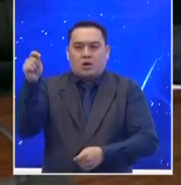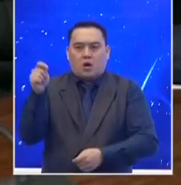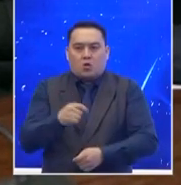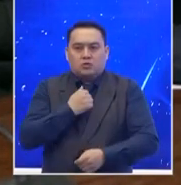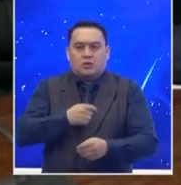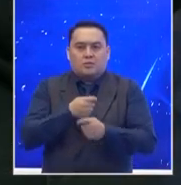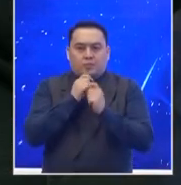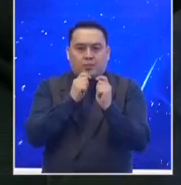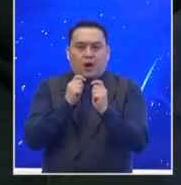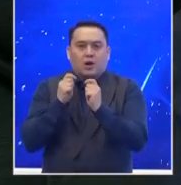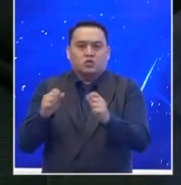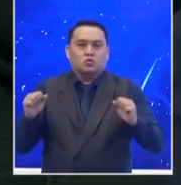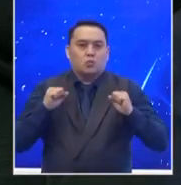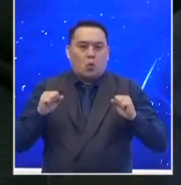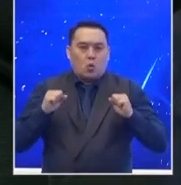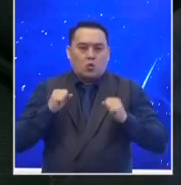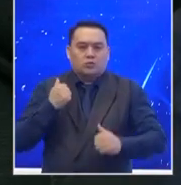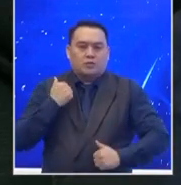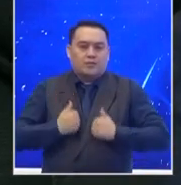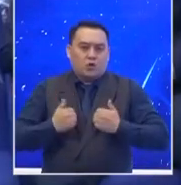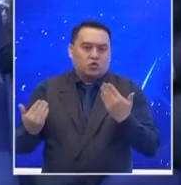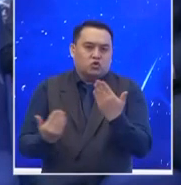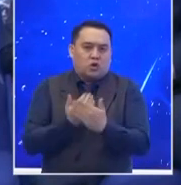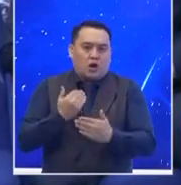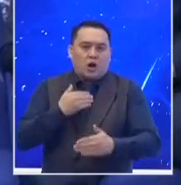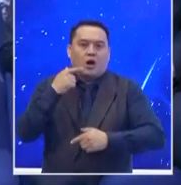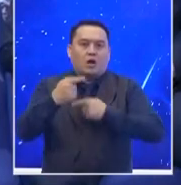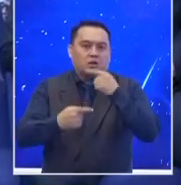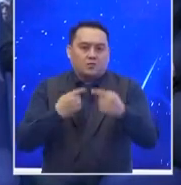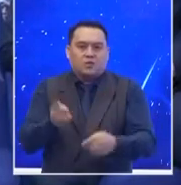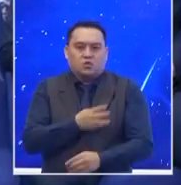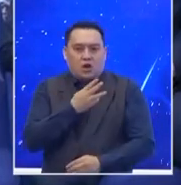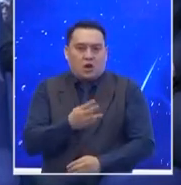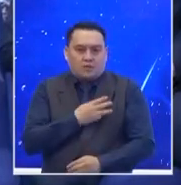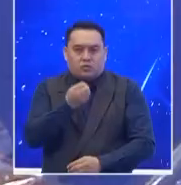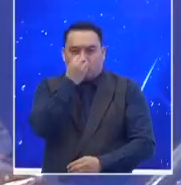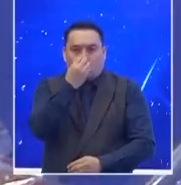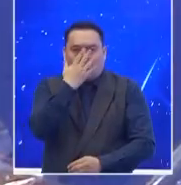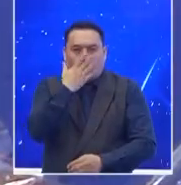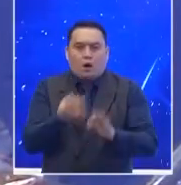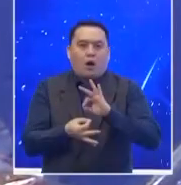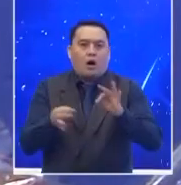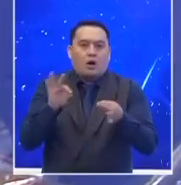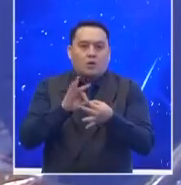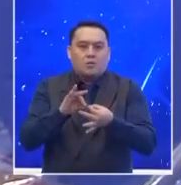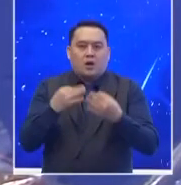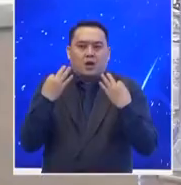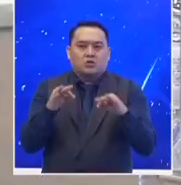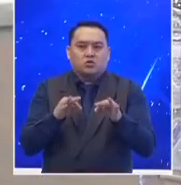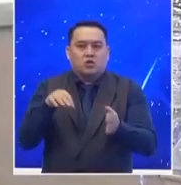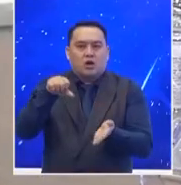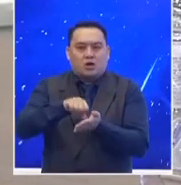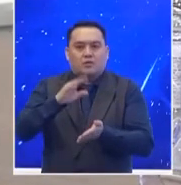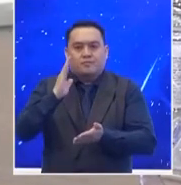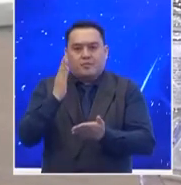алғыс хаттармен марапаттап, спорттық мансабында жаңа белестерді бағындыруды тіледі. Бұл тізімде Токио олимпиадасына жолдама алғандар да бар.